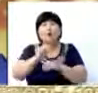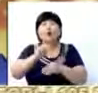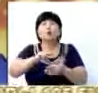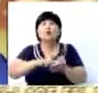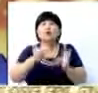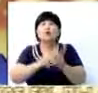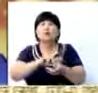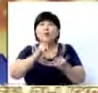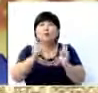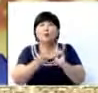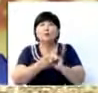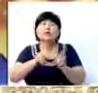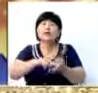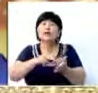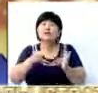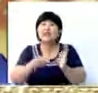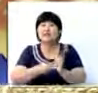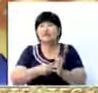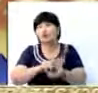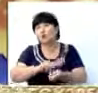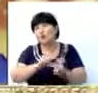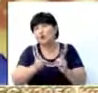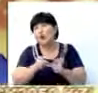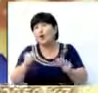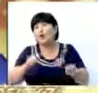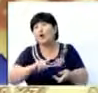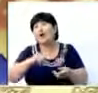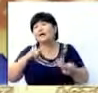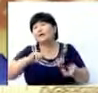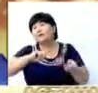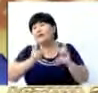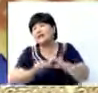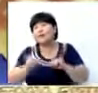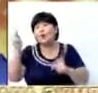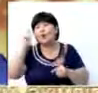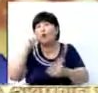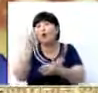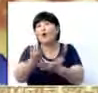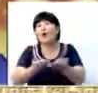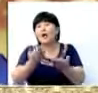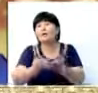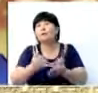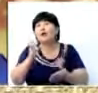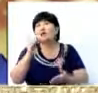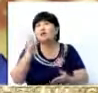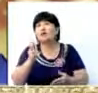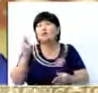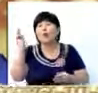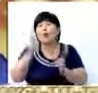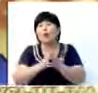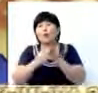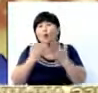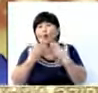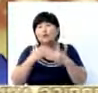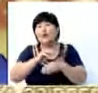жоспарларының өзгеруі, стандарттардың өзгеруі, оған тиісінше оқу әдістемелік кешендер мен оқулықтардың